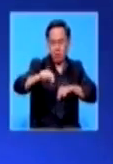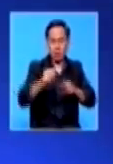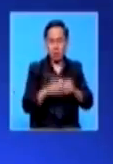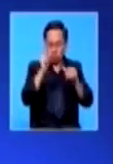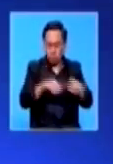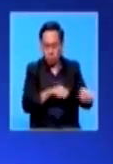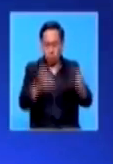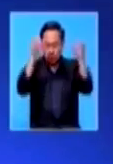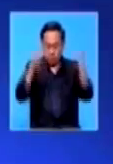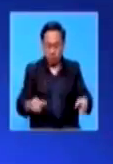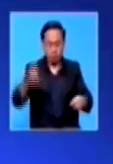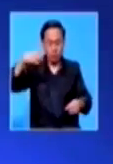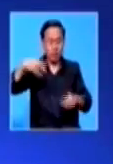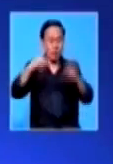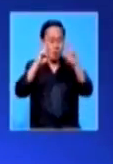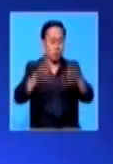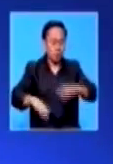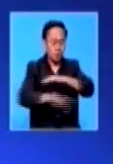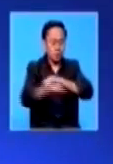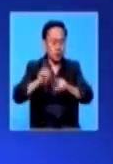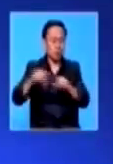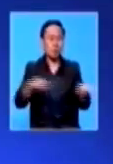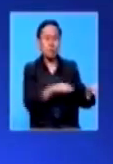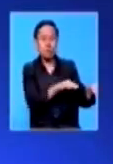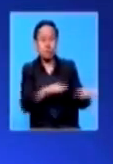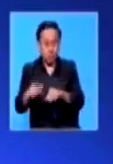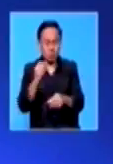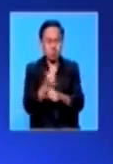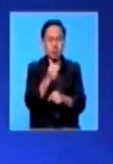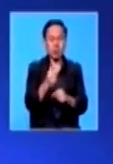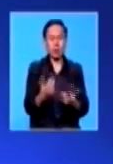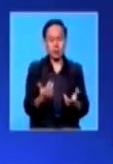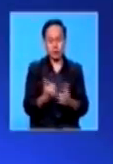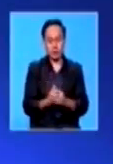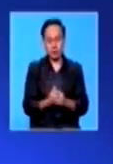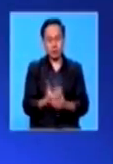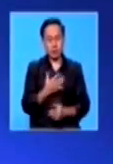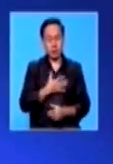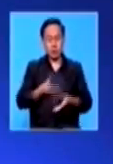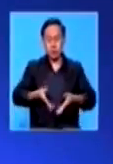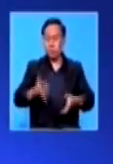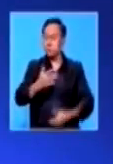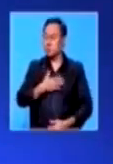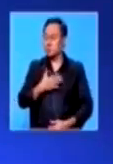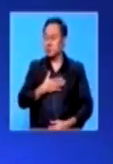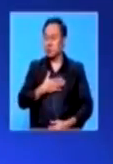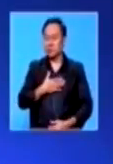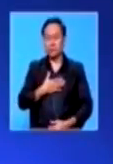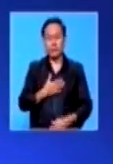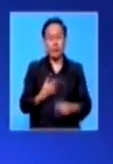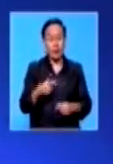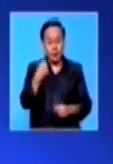สักทีเนี่ยมันก็ต่อไปเรื่อยต่อไปเรื่อยวันหน้าก็การเมืองเข้ามาครอบอีกว่าถนนชนิดถ้าอะไรเป็นฐานคะแนนเขาไปอี